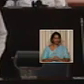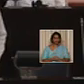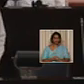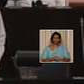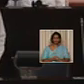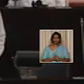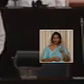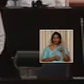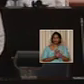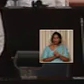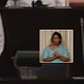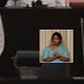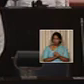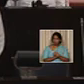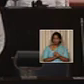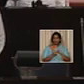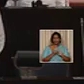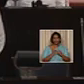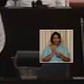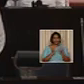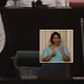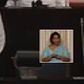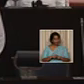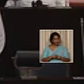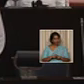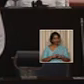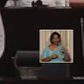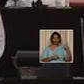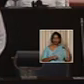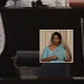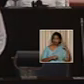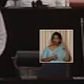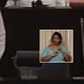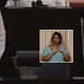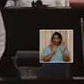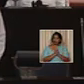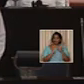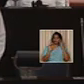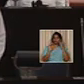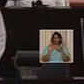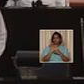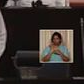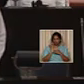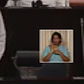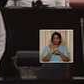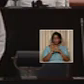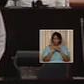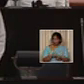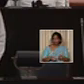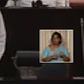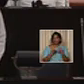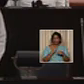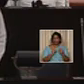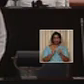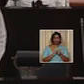ඒ පොලිසිය STF එක යුද හමුදාව ඔක්කොම සම්බන්ධ කරගෙන එවැනි දේවල්